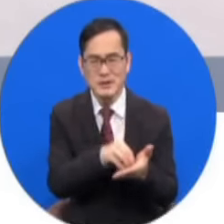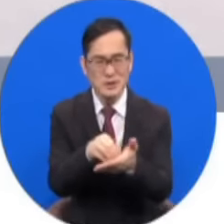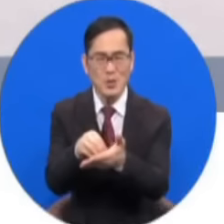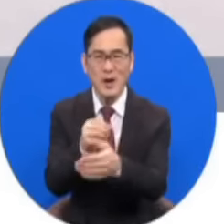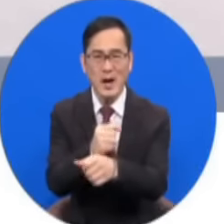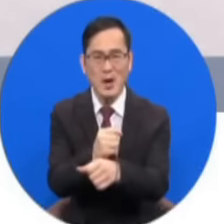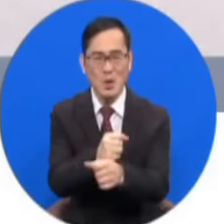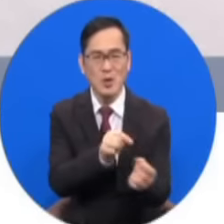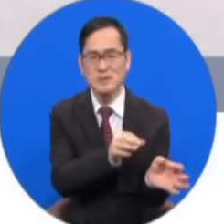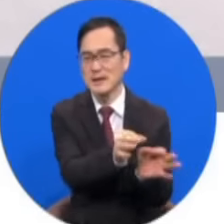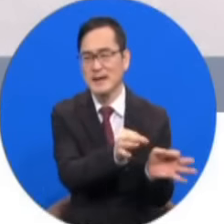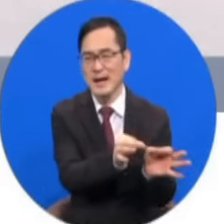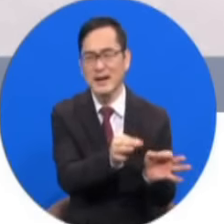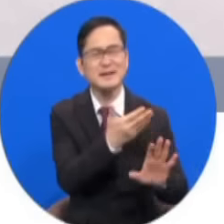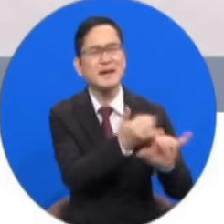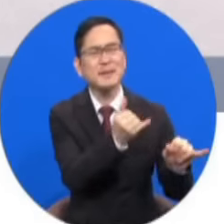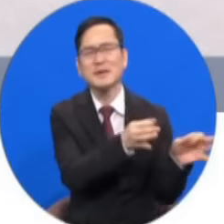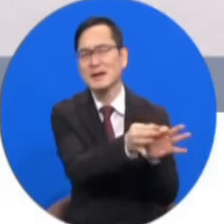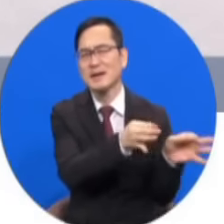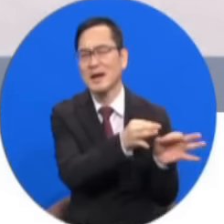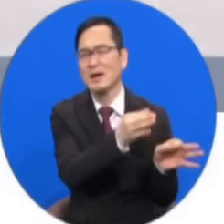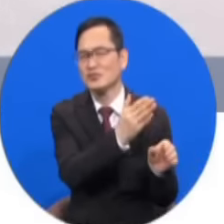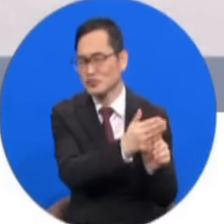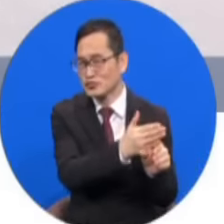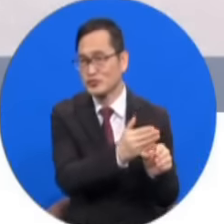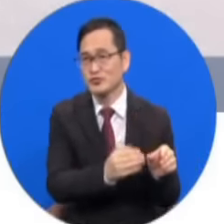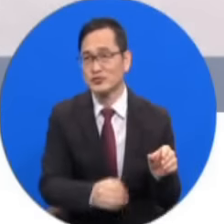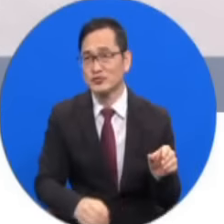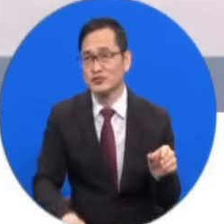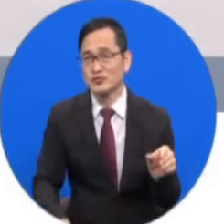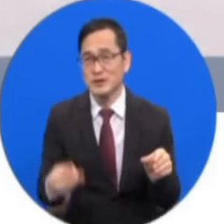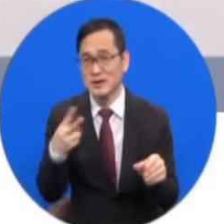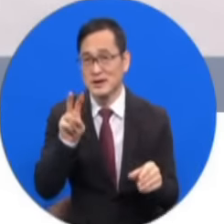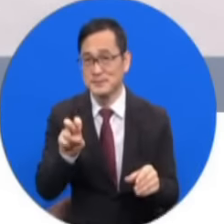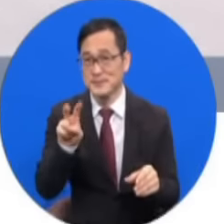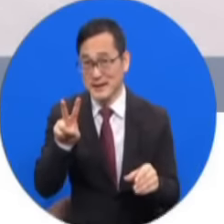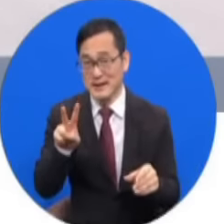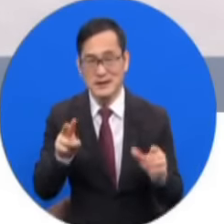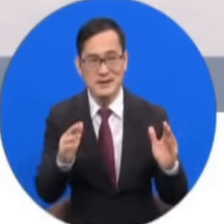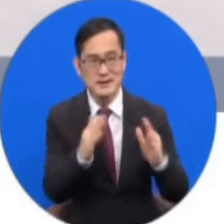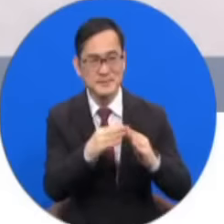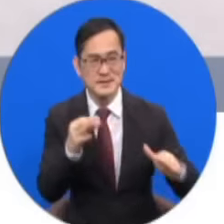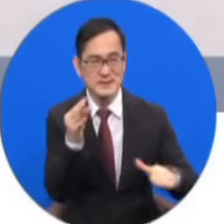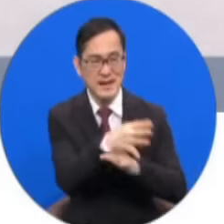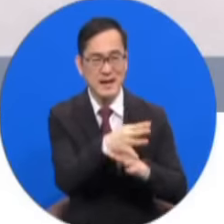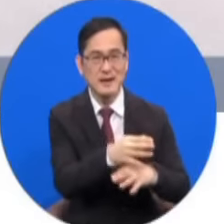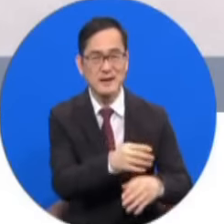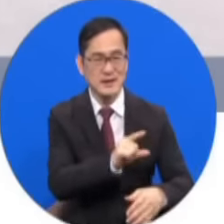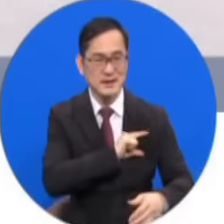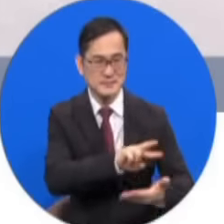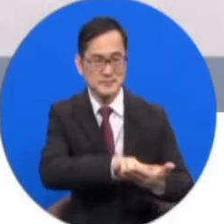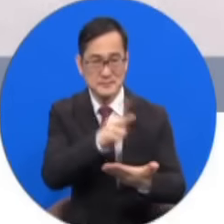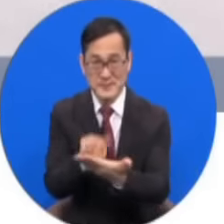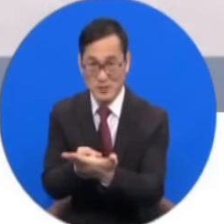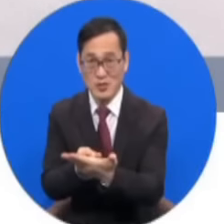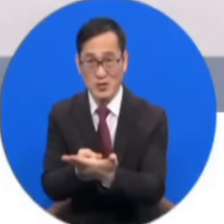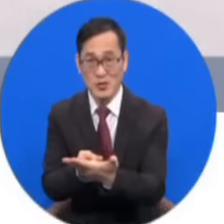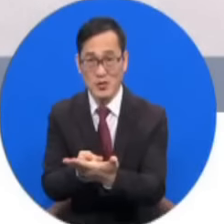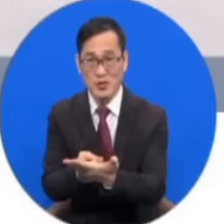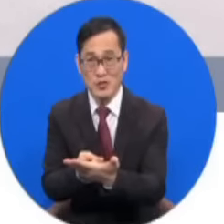이용하고 있었지 않았을까라고 추정해 볼 수가 있죠 그러면 2022년 월 소유권을 넘겨받으면서 어 공중위생